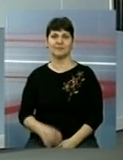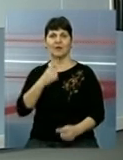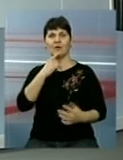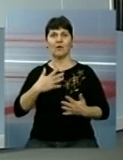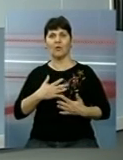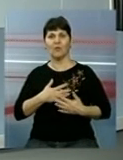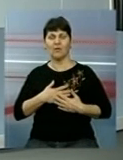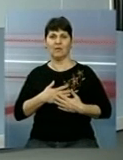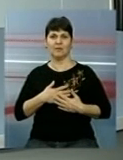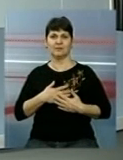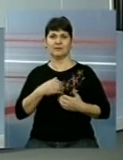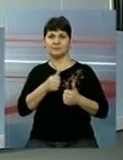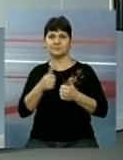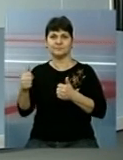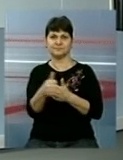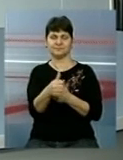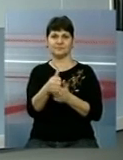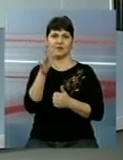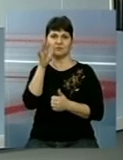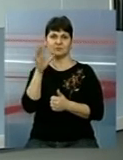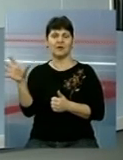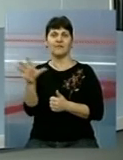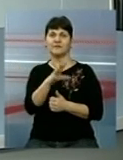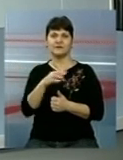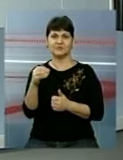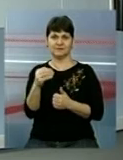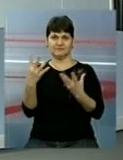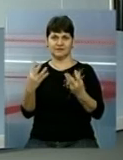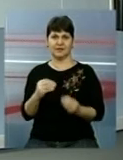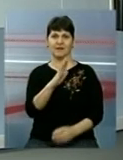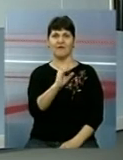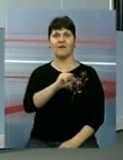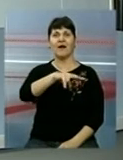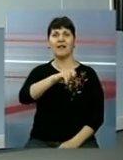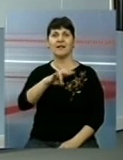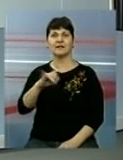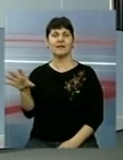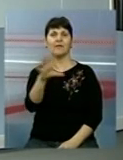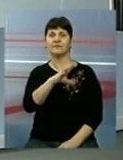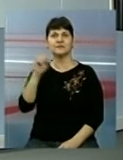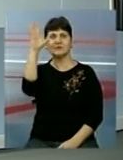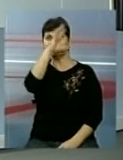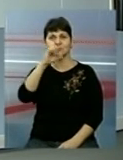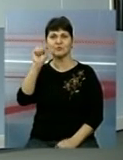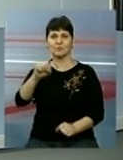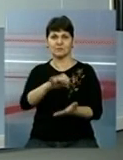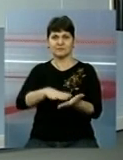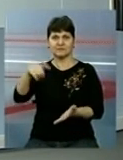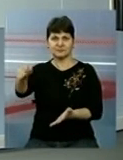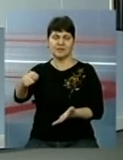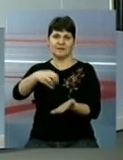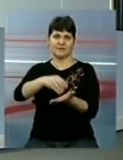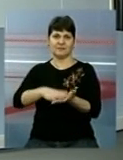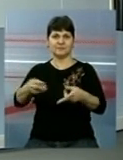Кохання поза часом. У Валентинів день всі закохані в Вінниці навіть вночі зможуть подати заяву про одруження та зареєструвати